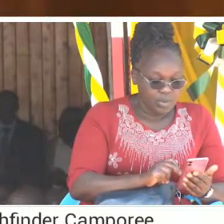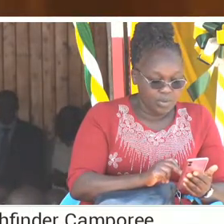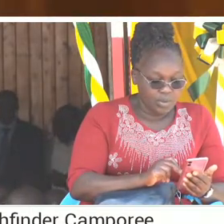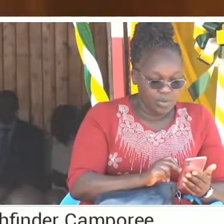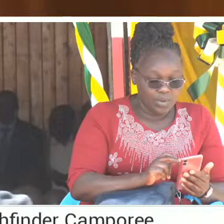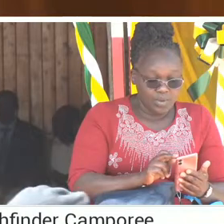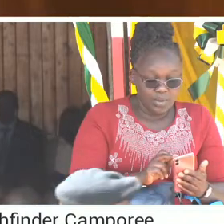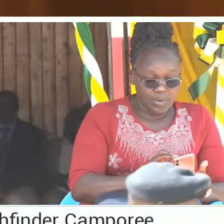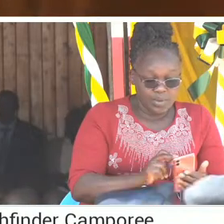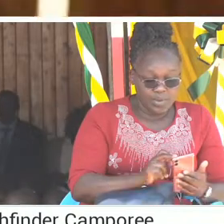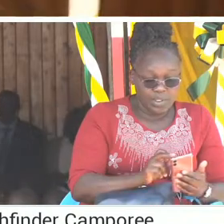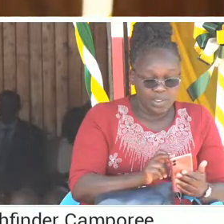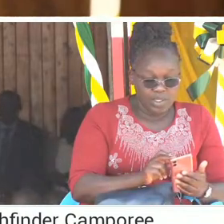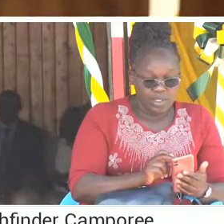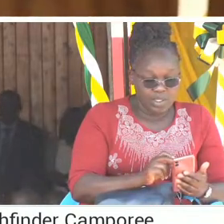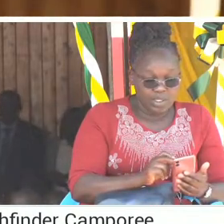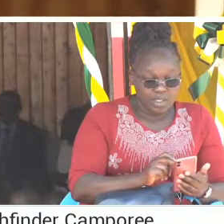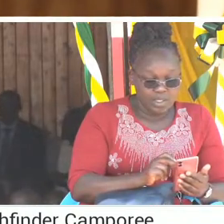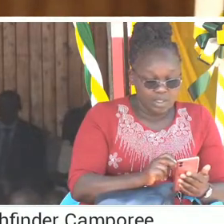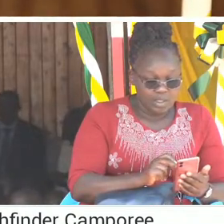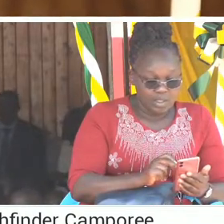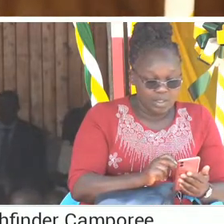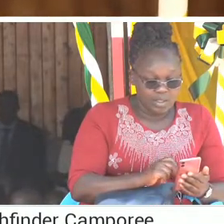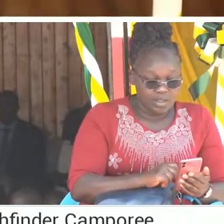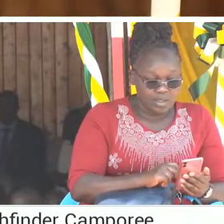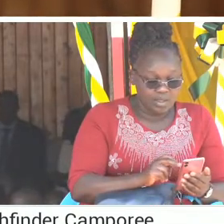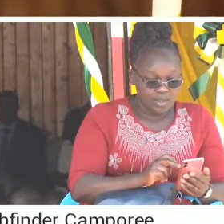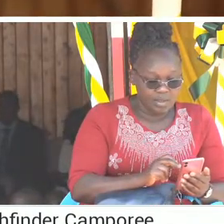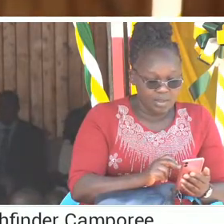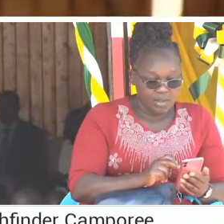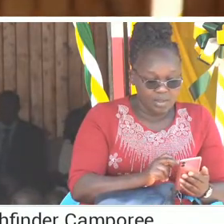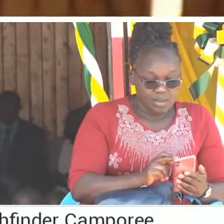Phone's mobile data is turned off, so I can't help you with that at the moment.